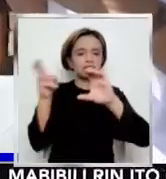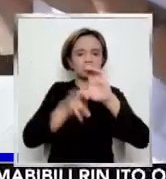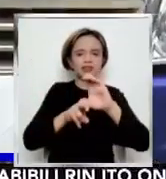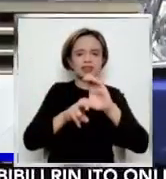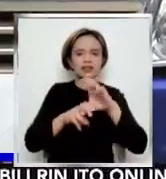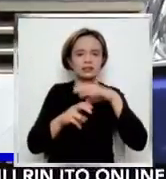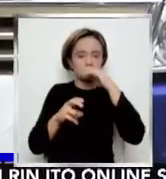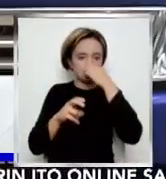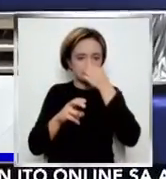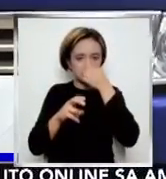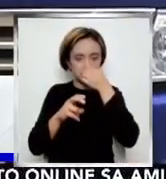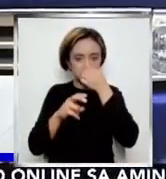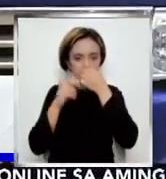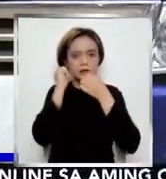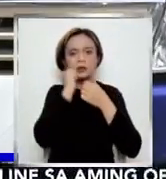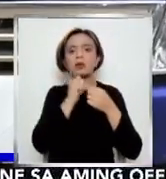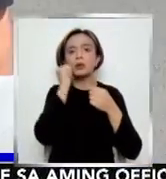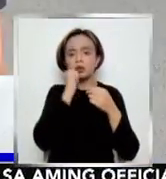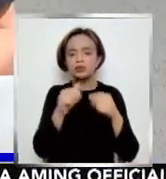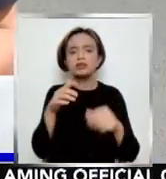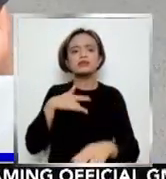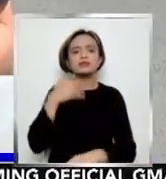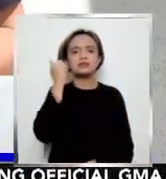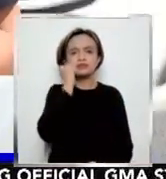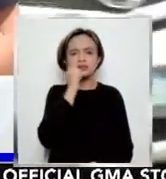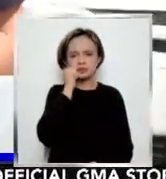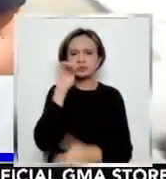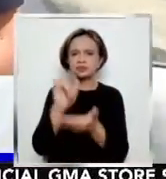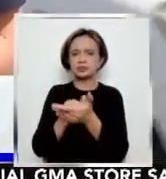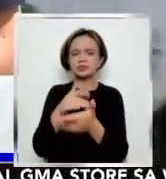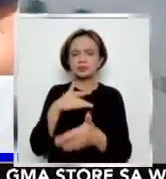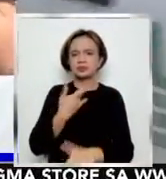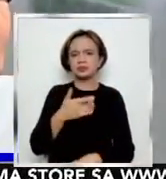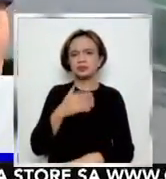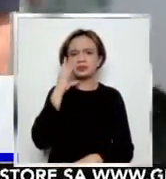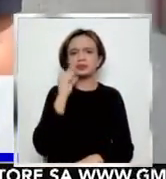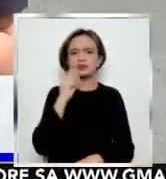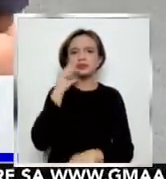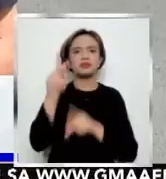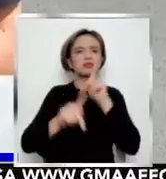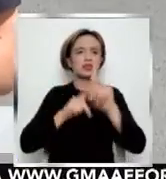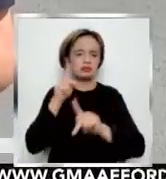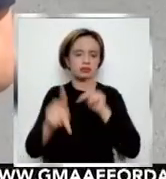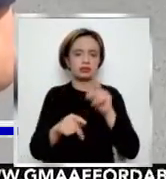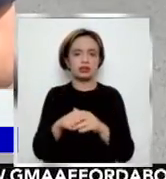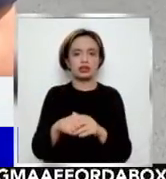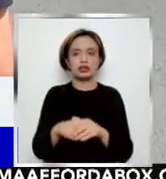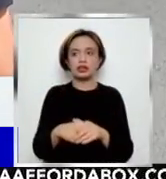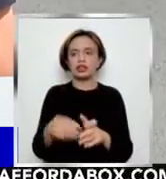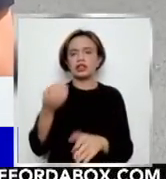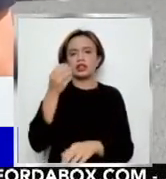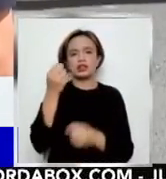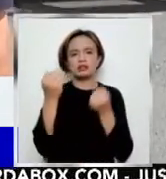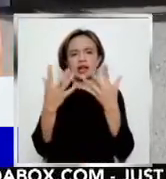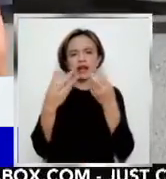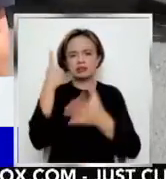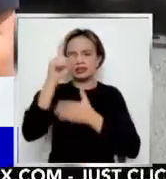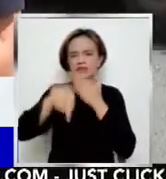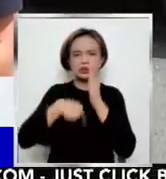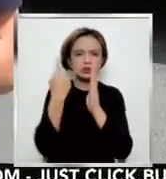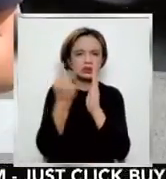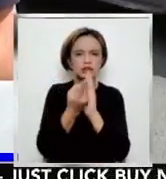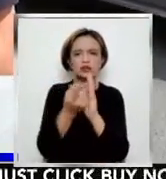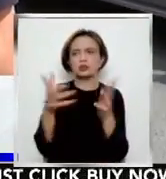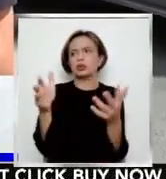na araw-araw itong nararanasan. Para sa maraming commuter, ilang oras na nga ang nauubos para lang makasakay papunta